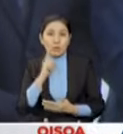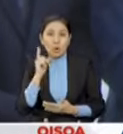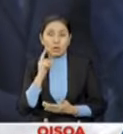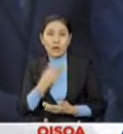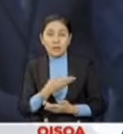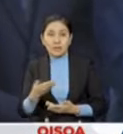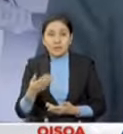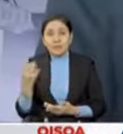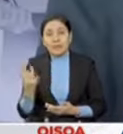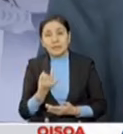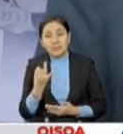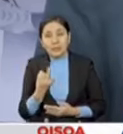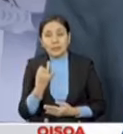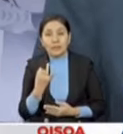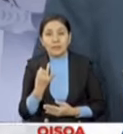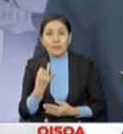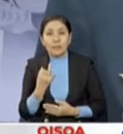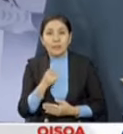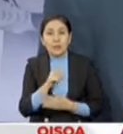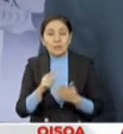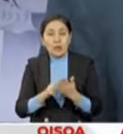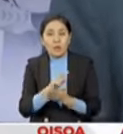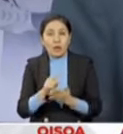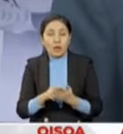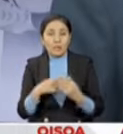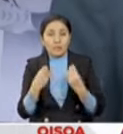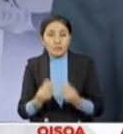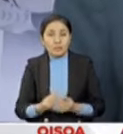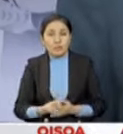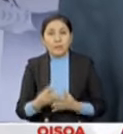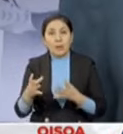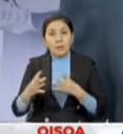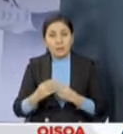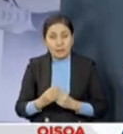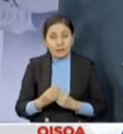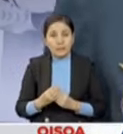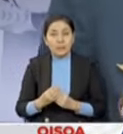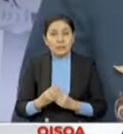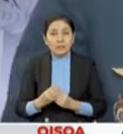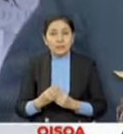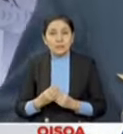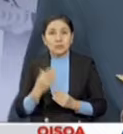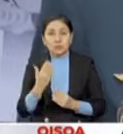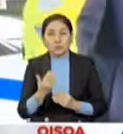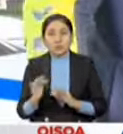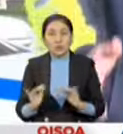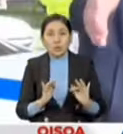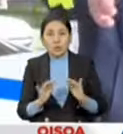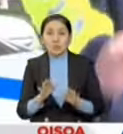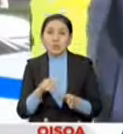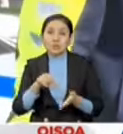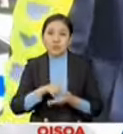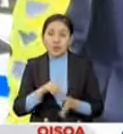yoshlarni qiziqtirayotgan savollarga javoblar berishdi va birgalikda o'sha jarayonda